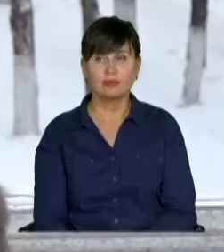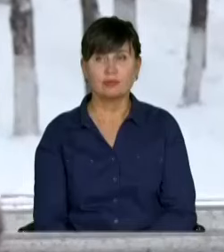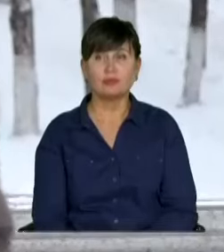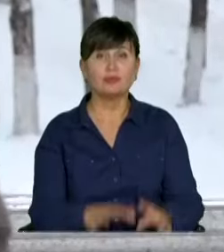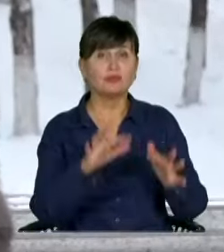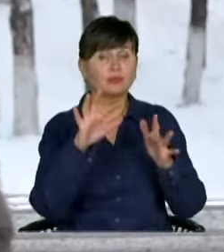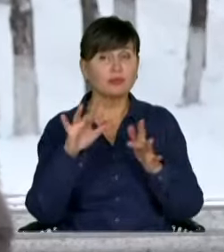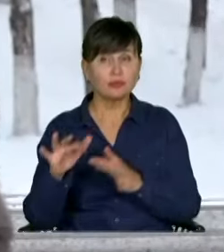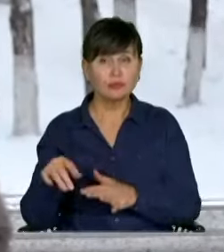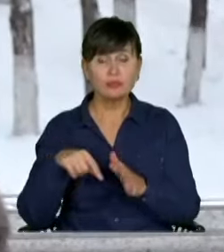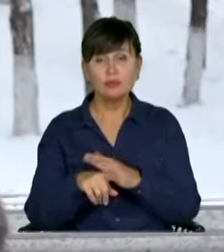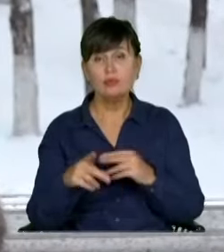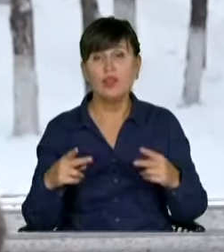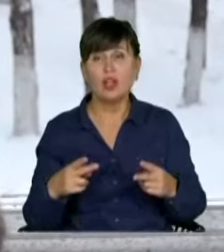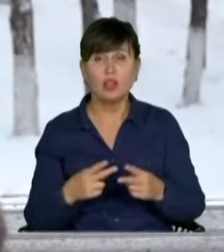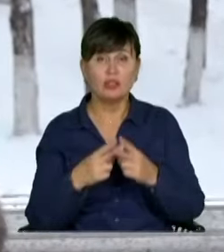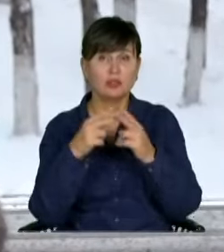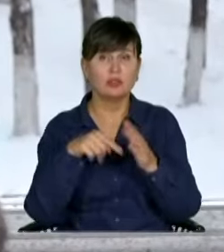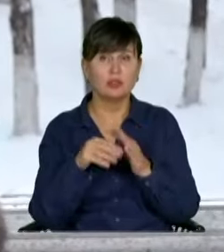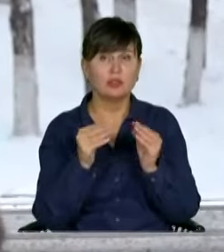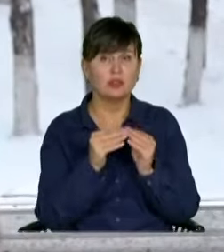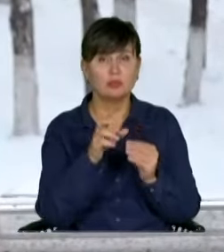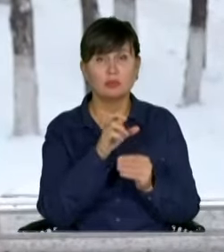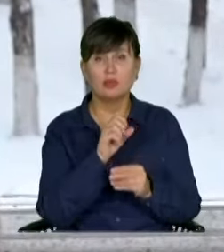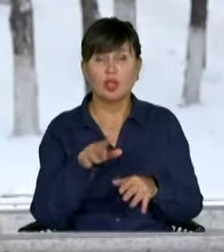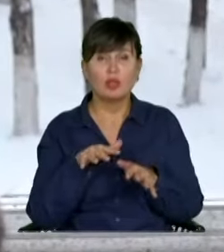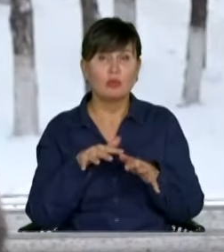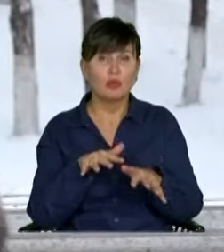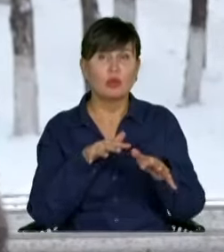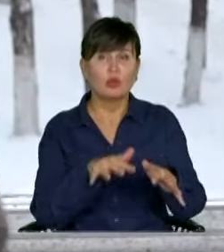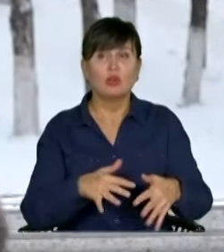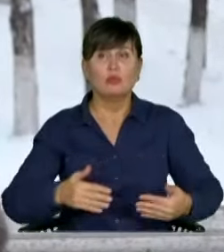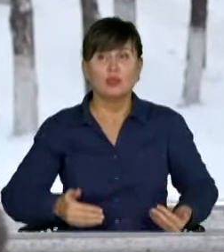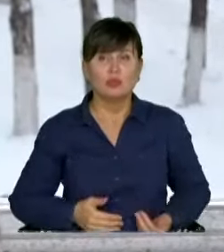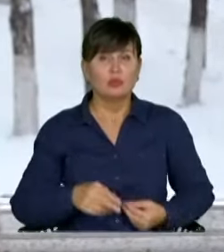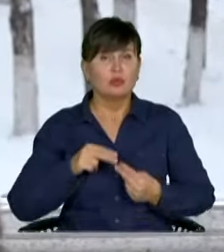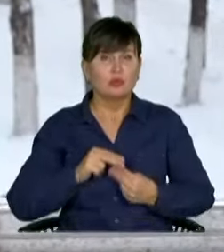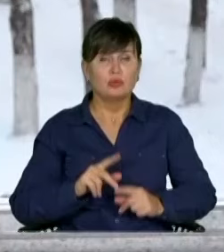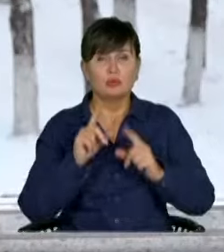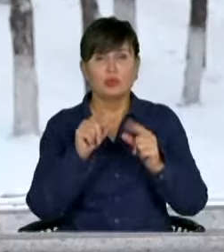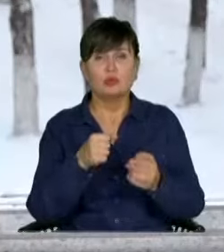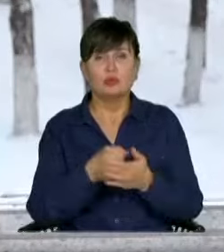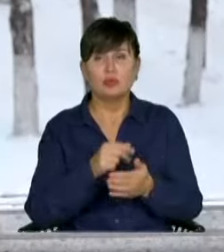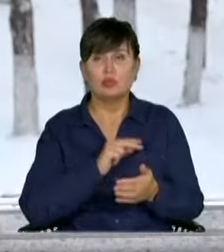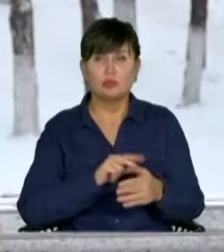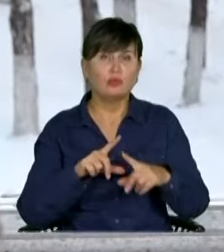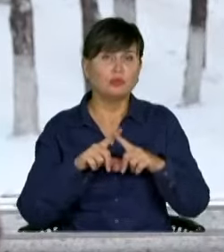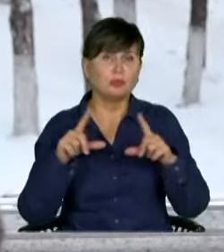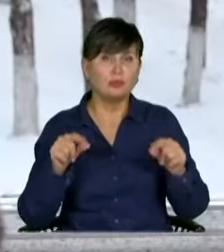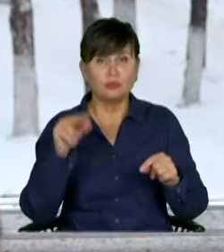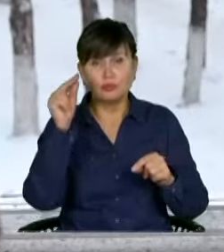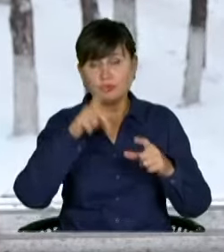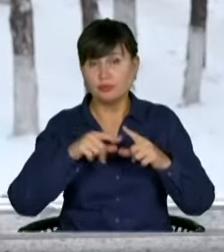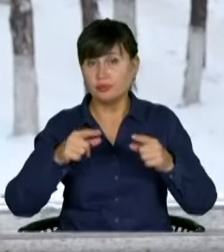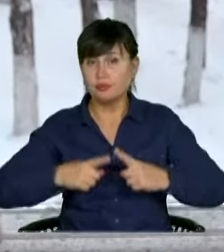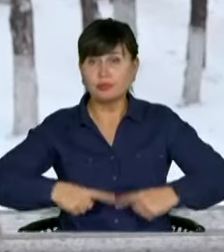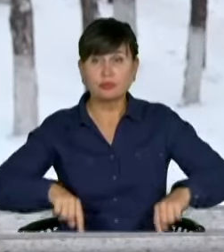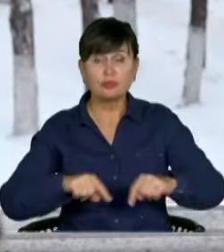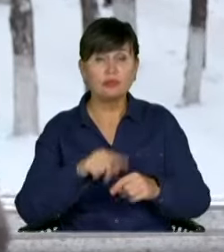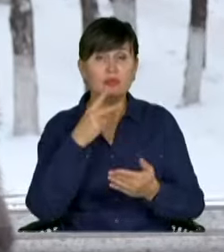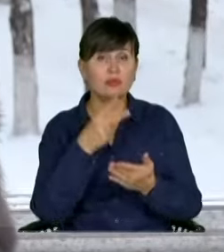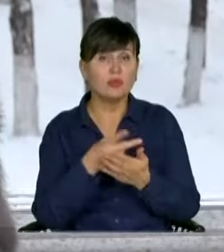Снегопад обрушился на Астану, вызвав 10-бальные пробки. Жители столицы с трудом добирались до работы, а школьники до учебных заведений.